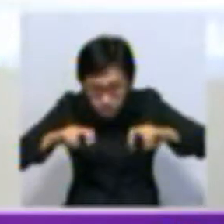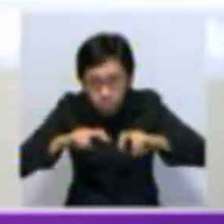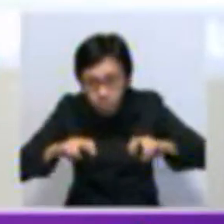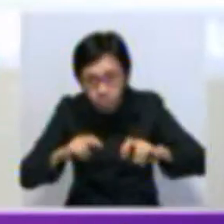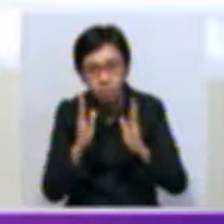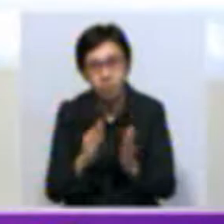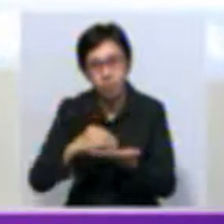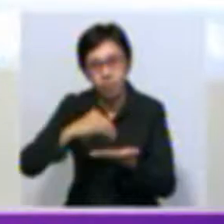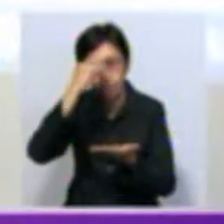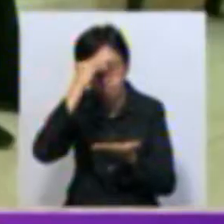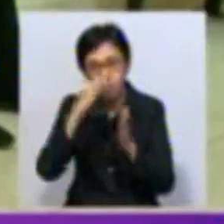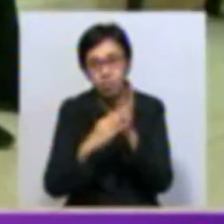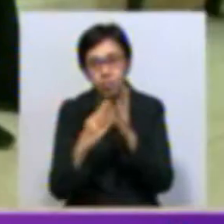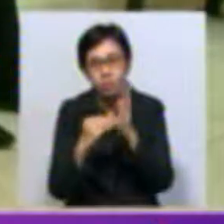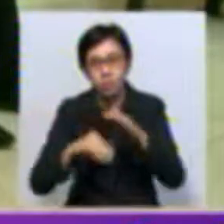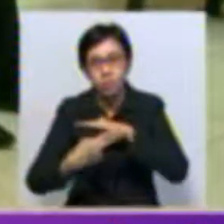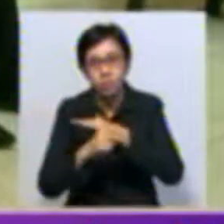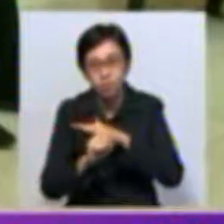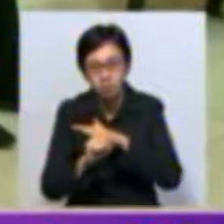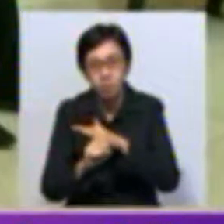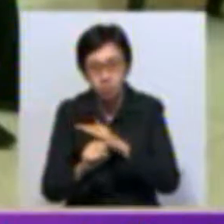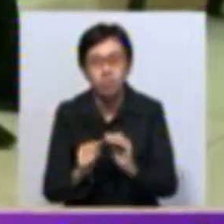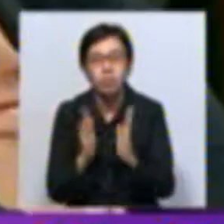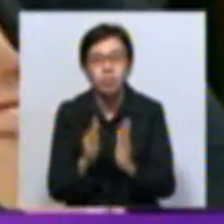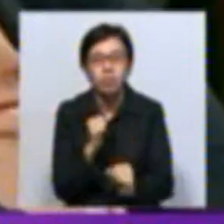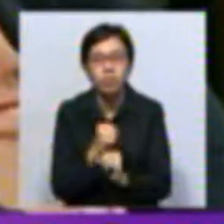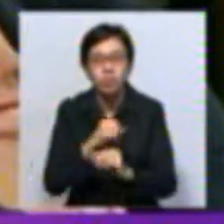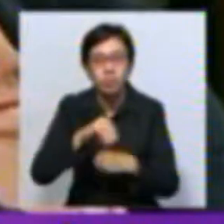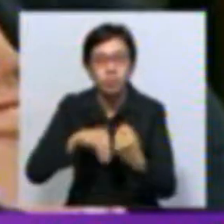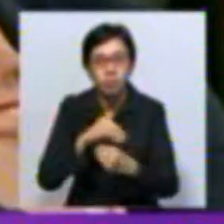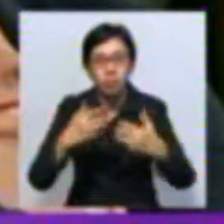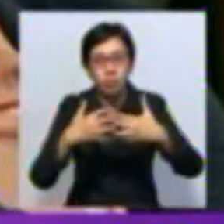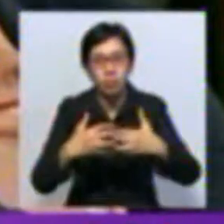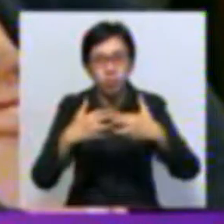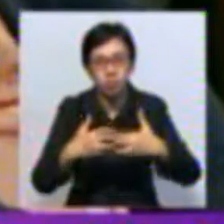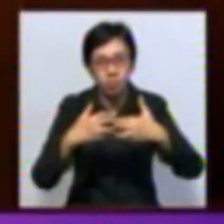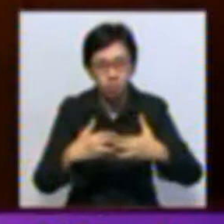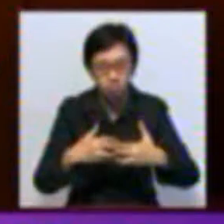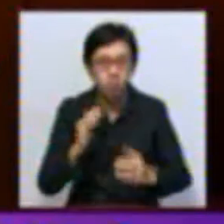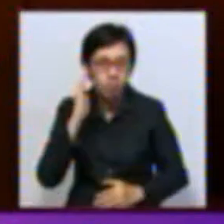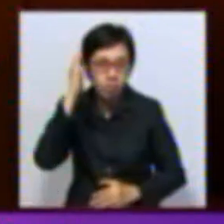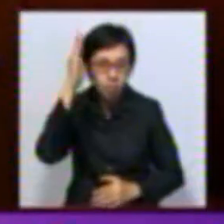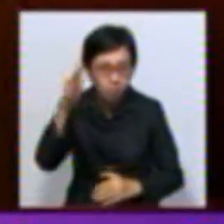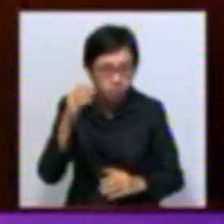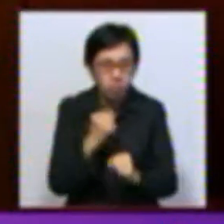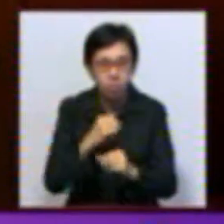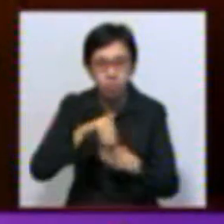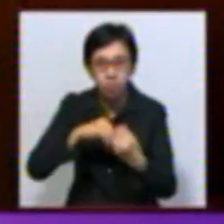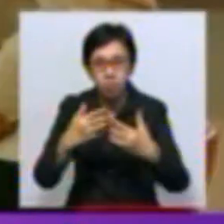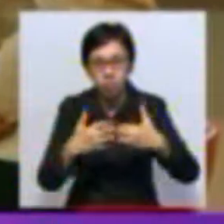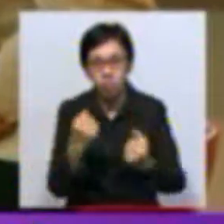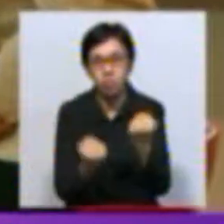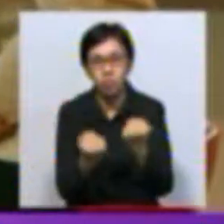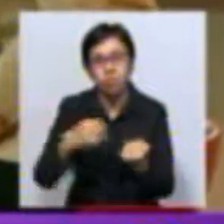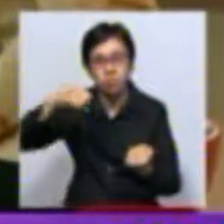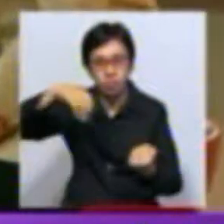าและอบรมหลักสูตรระยะสั้นสำหรับผู้ประกอบการชิ้นส่วนสตาร์ทอัพรองรับการขยายตัวของอุตสาหกรรมรถย